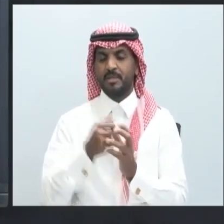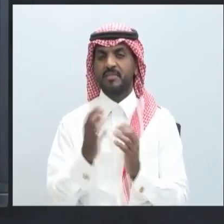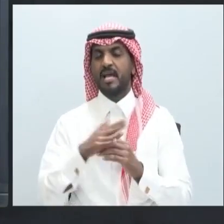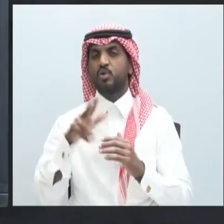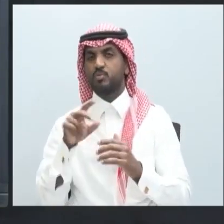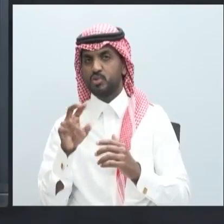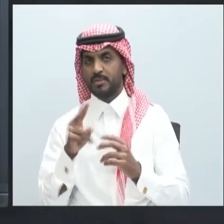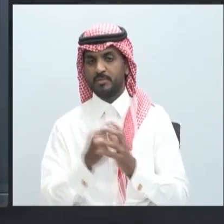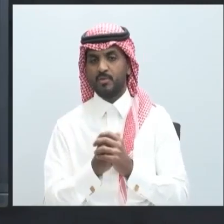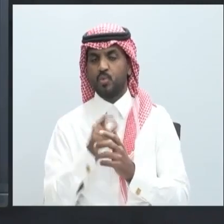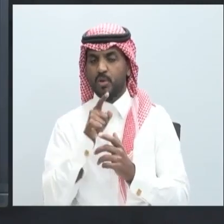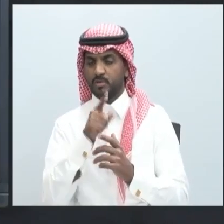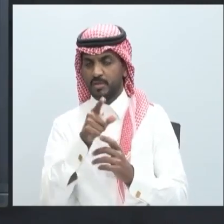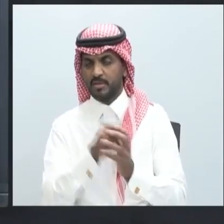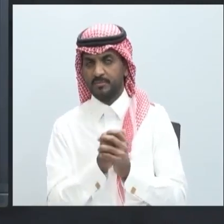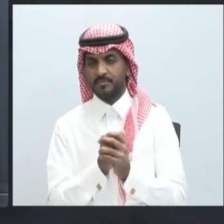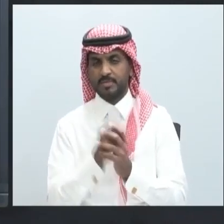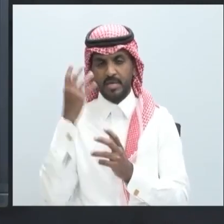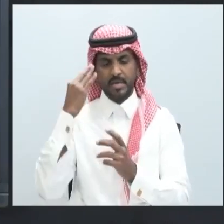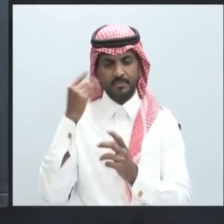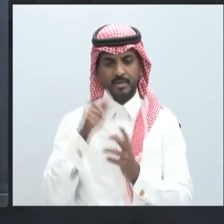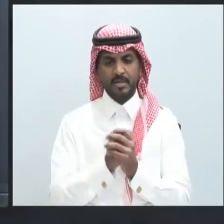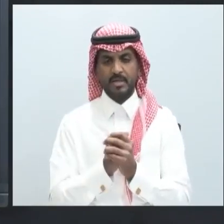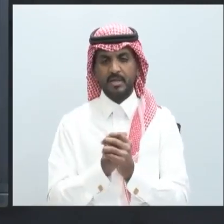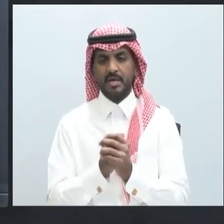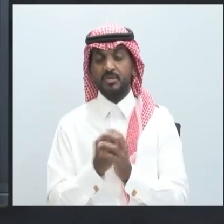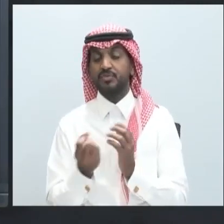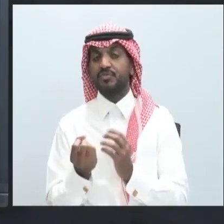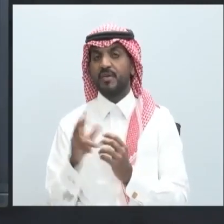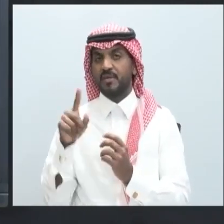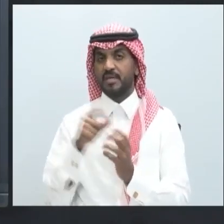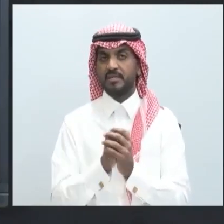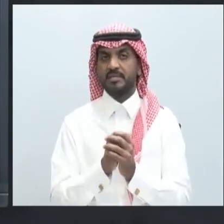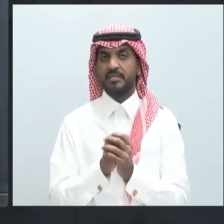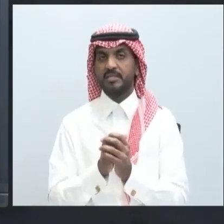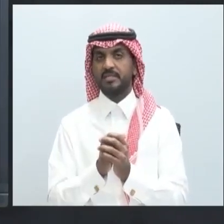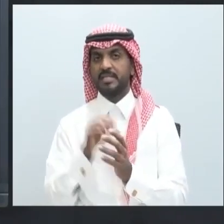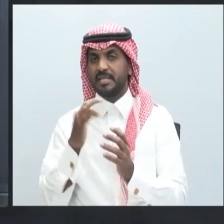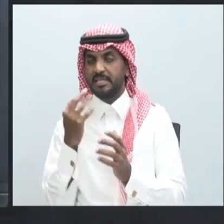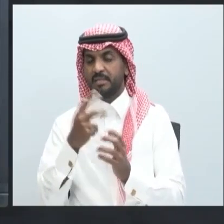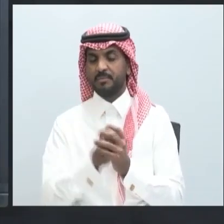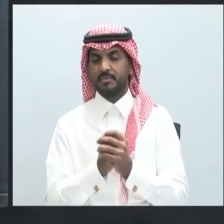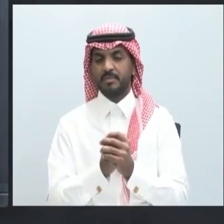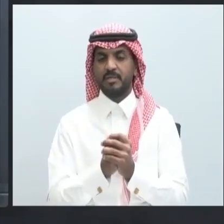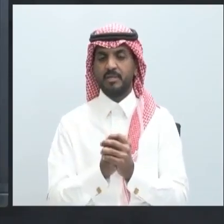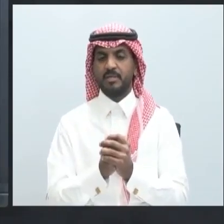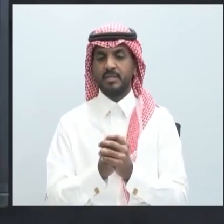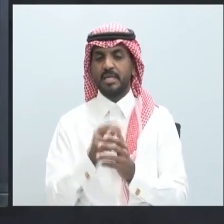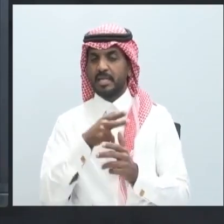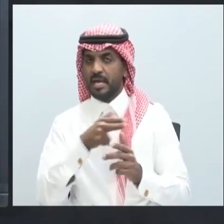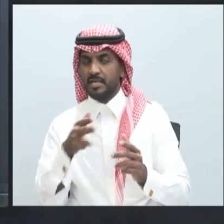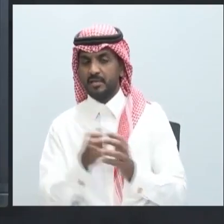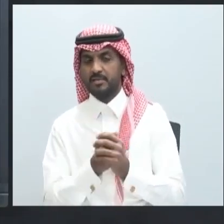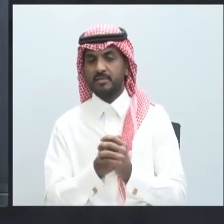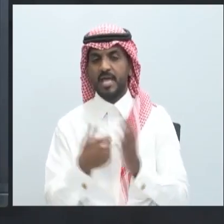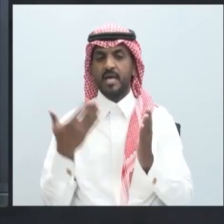الكروموسومات وانتم ايضا لديكم درايه نحن نتكلم عن الطفرات تتبعنا تركيب الدي ان ايه وذكرنا ان الطفره يتغير في ترتيب الجينات